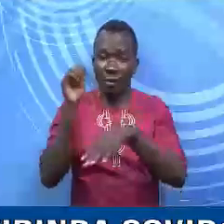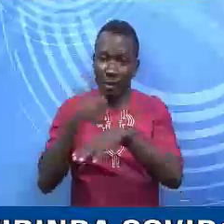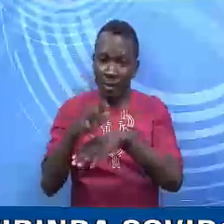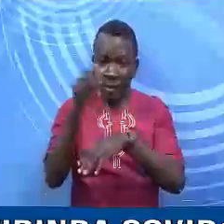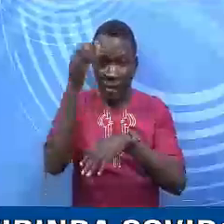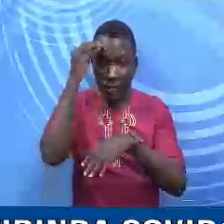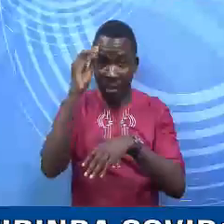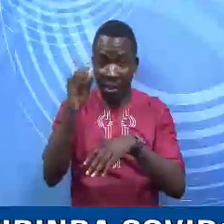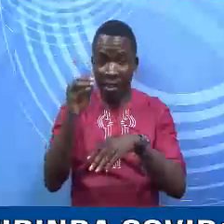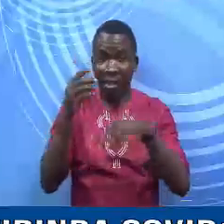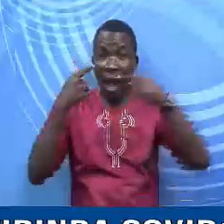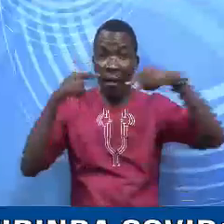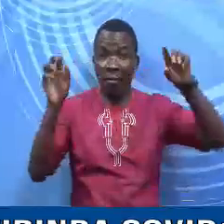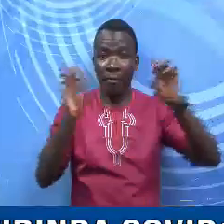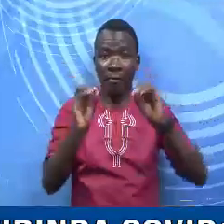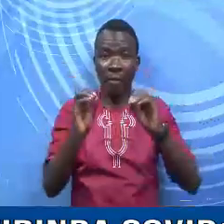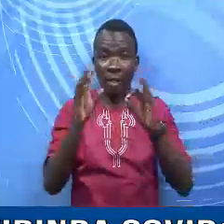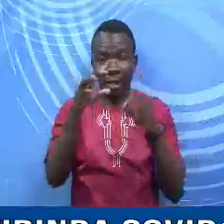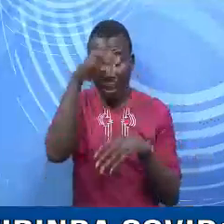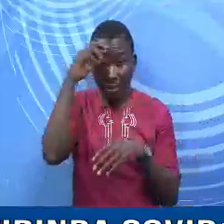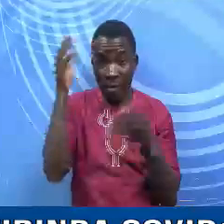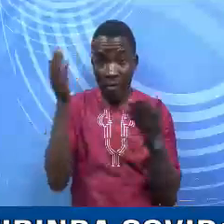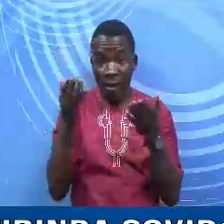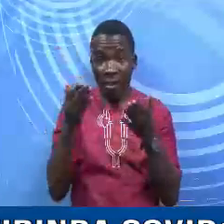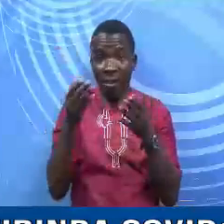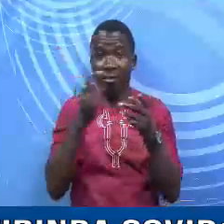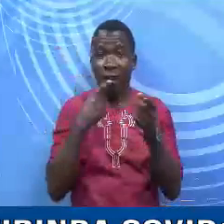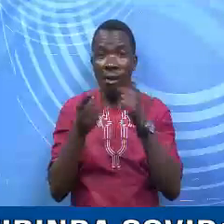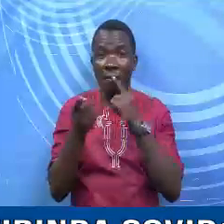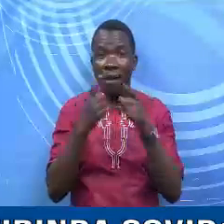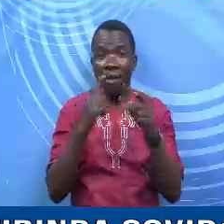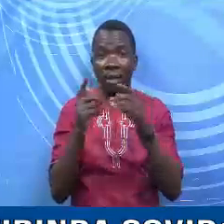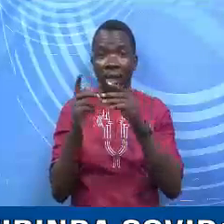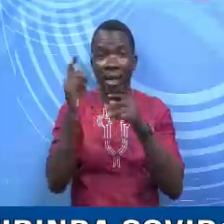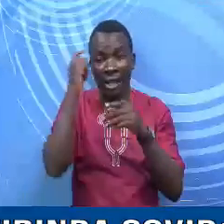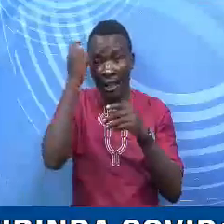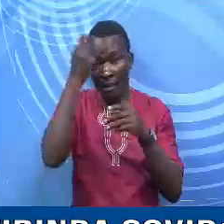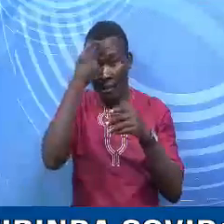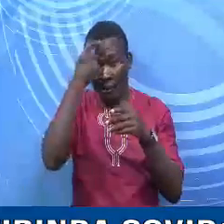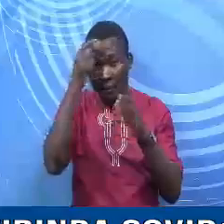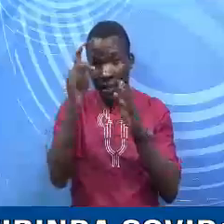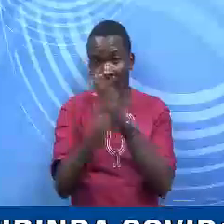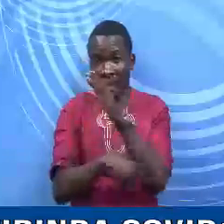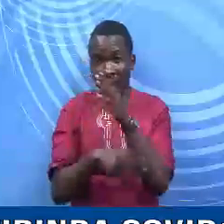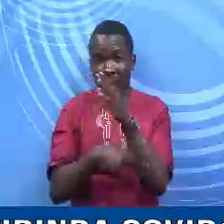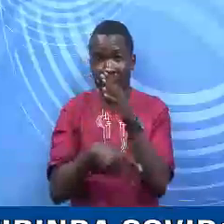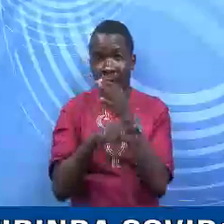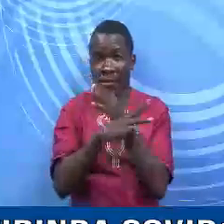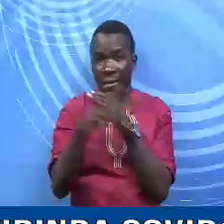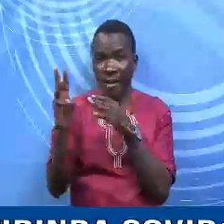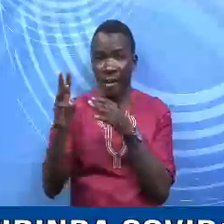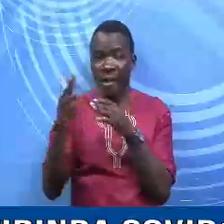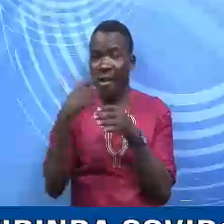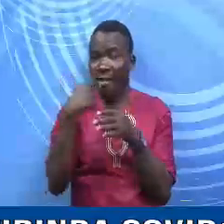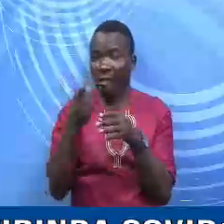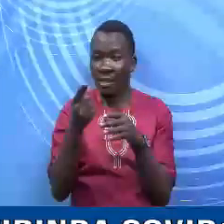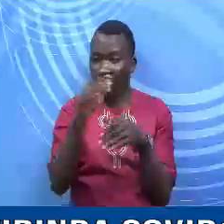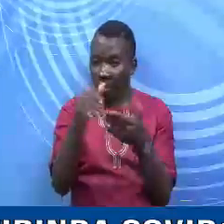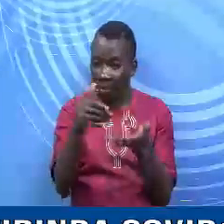icyo badutangariza ibyatumye tuvugana na guverineri w'intara y'iburengerazuba Munyentwari Alphonse aho yavuze ko ibi